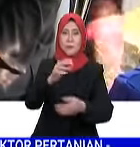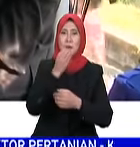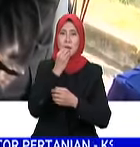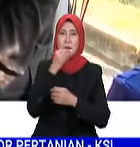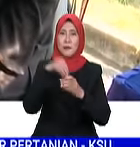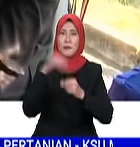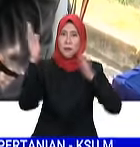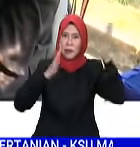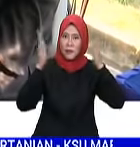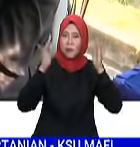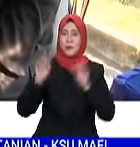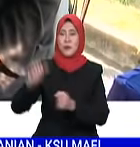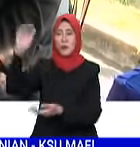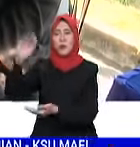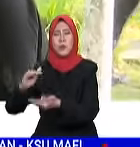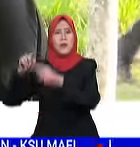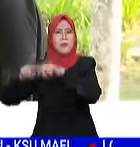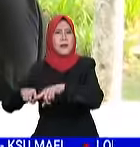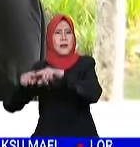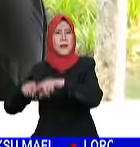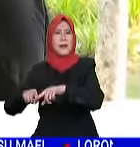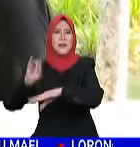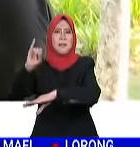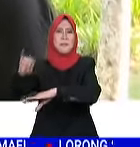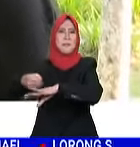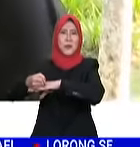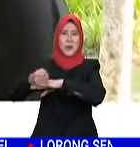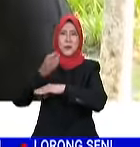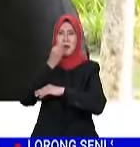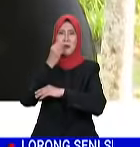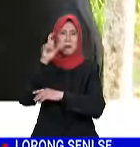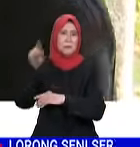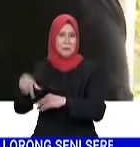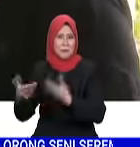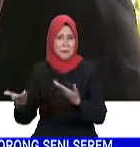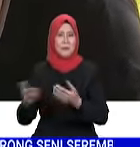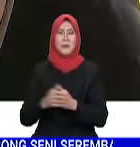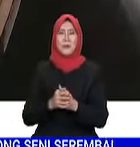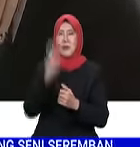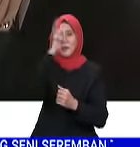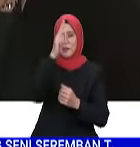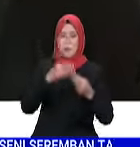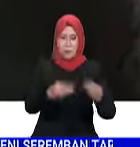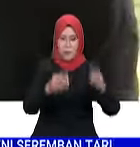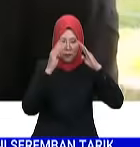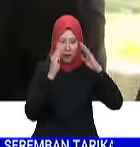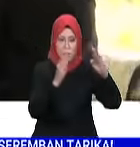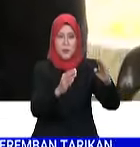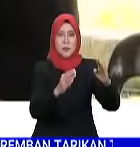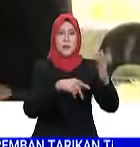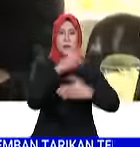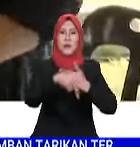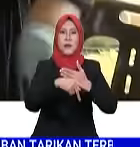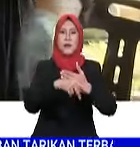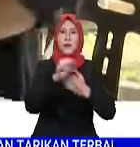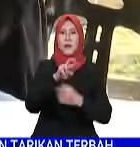dalam negara serta mengurangkan kebergantungan terhadap import makanan. Katanya kerajaan kini memberikan fokus melalui